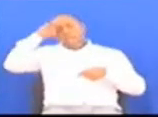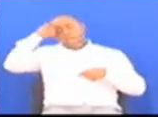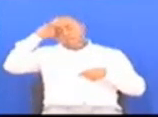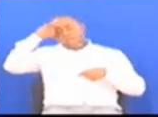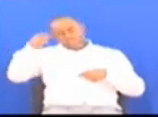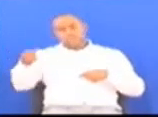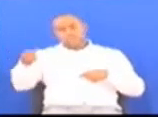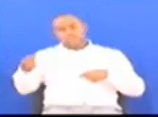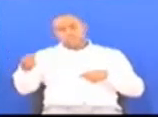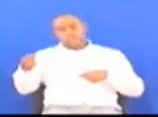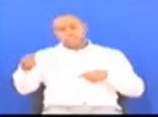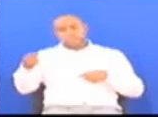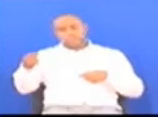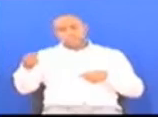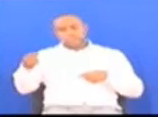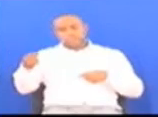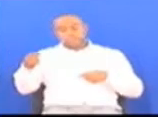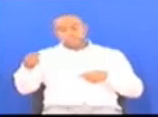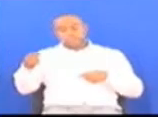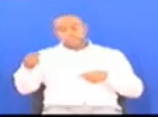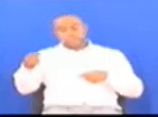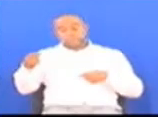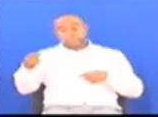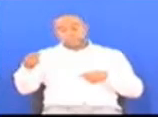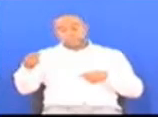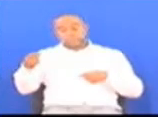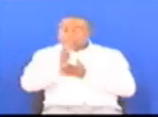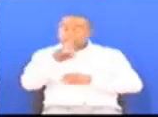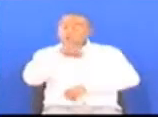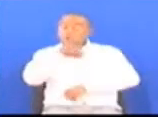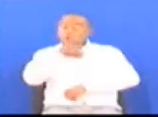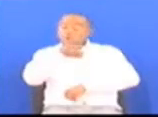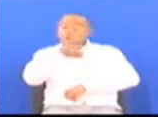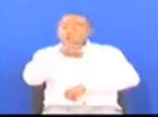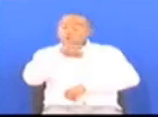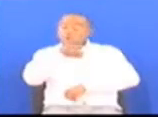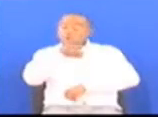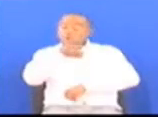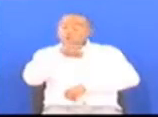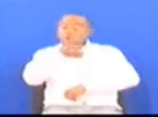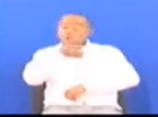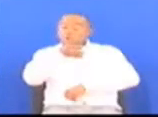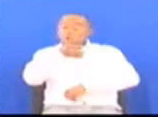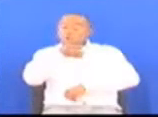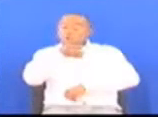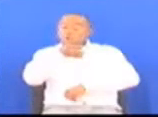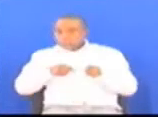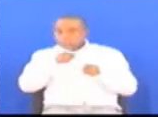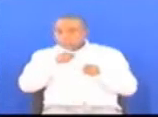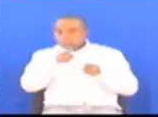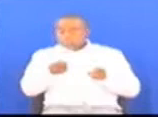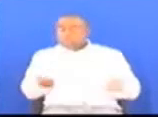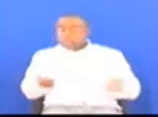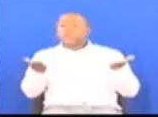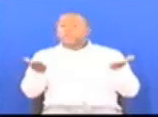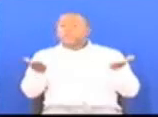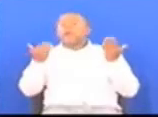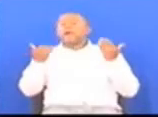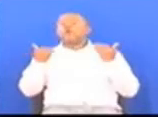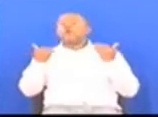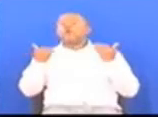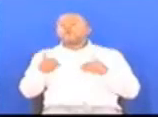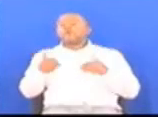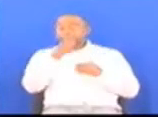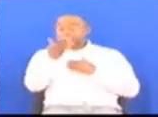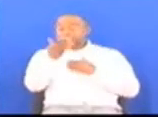kabisa kwamba kwa nguvu hizi za rais tuliye naye tunaweza kuwa nchi ambayo ina